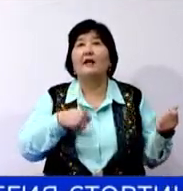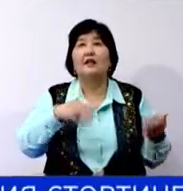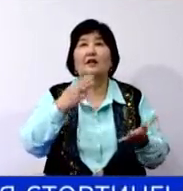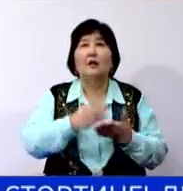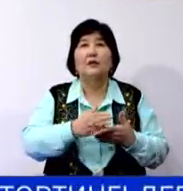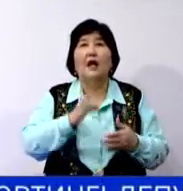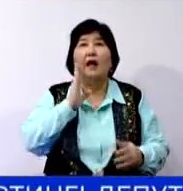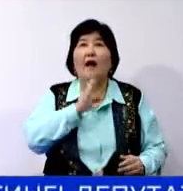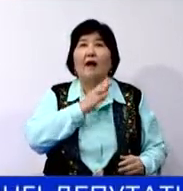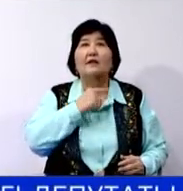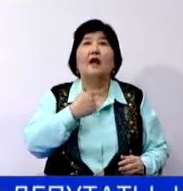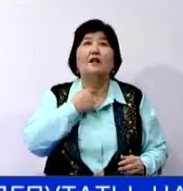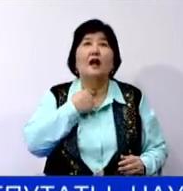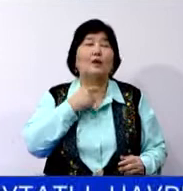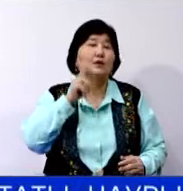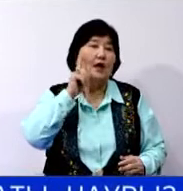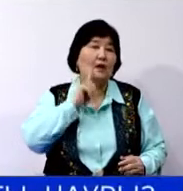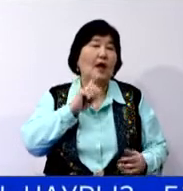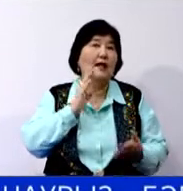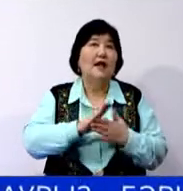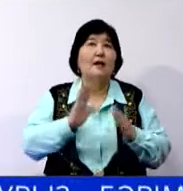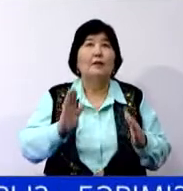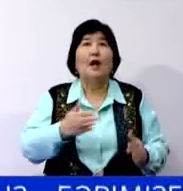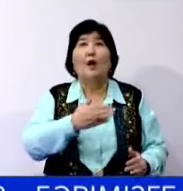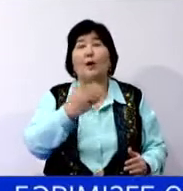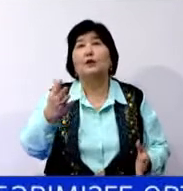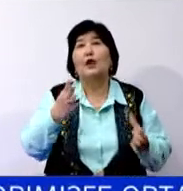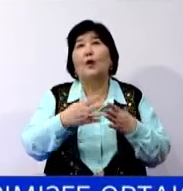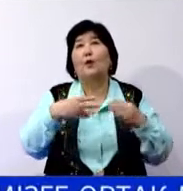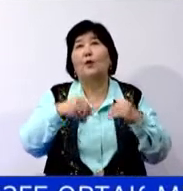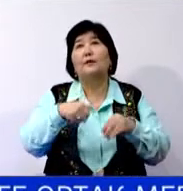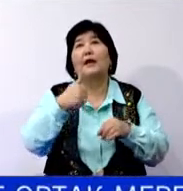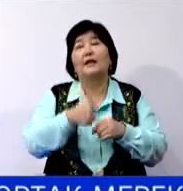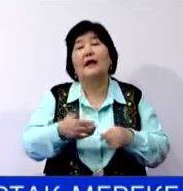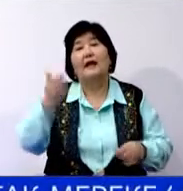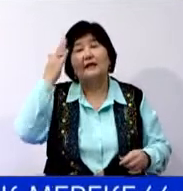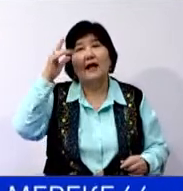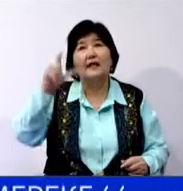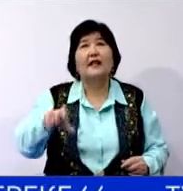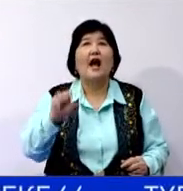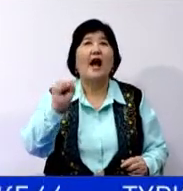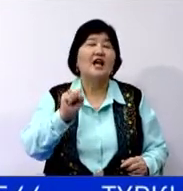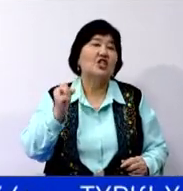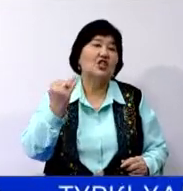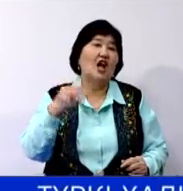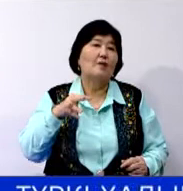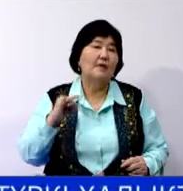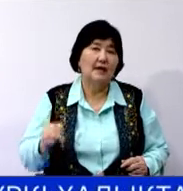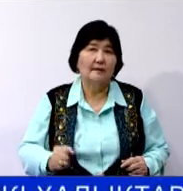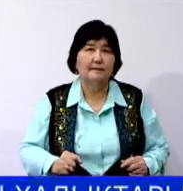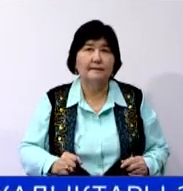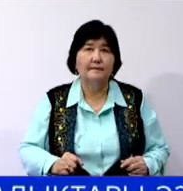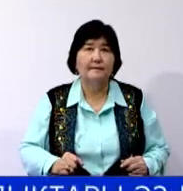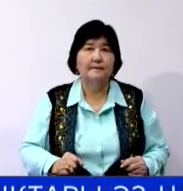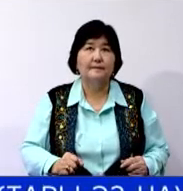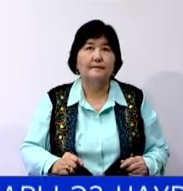ойнайды. Анасының да даусы құлаққа жағымды. Бірақ олар үшін отбасындағы ең талантты жан Айшани. Петь и так далее,